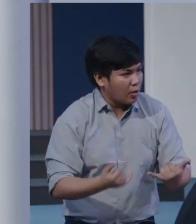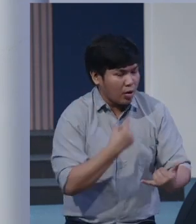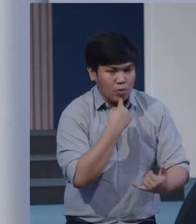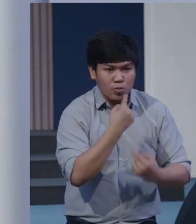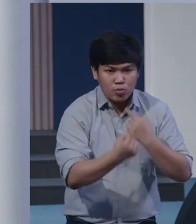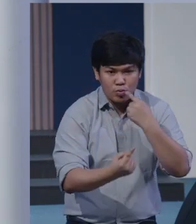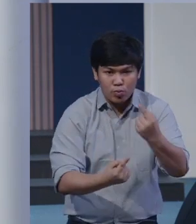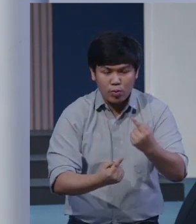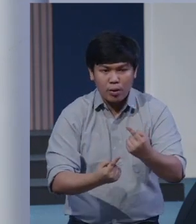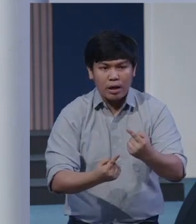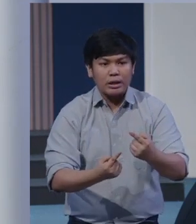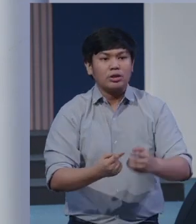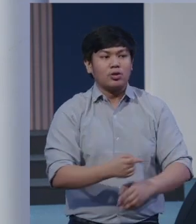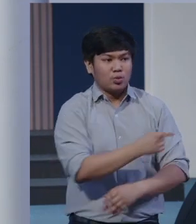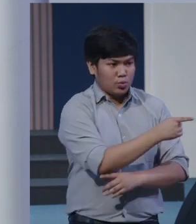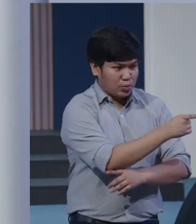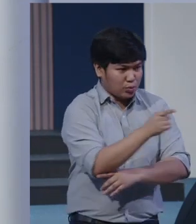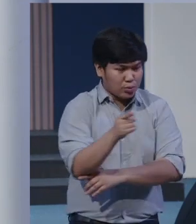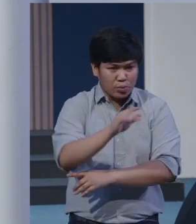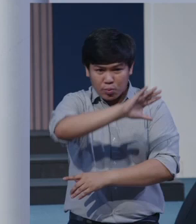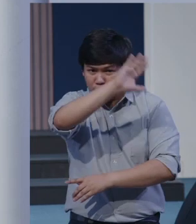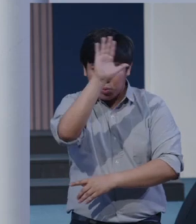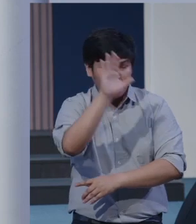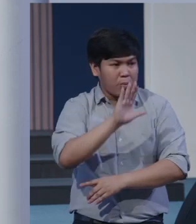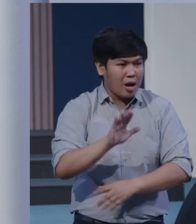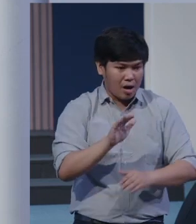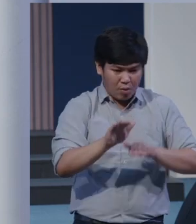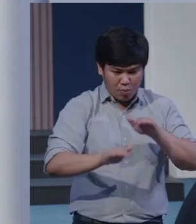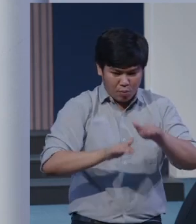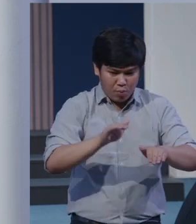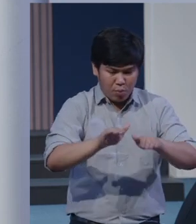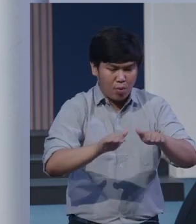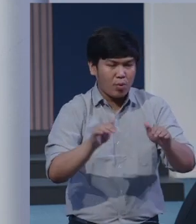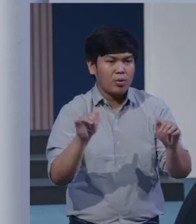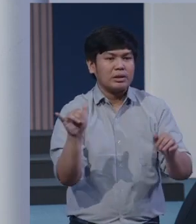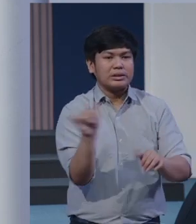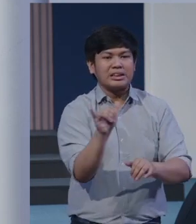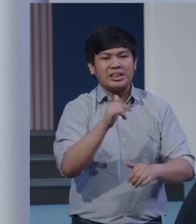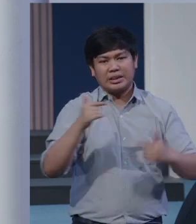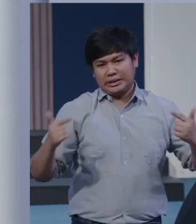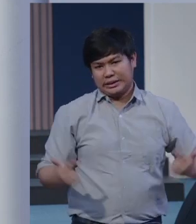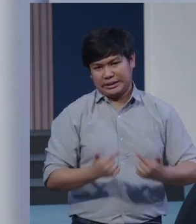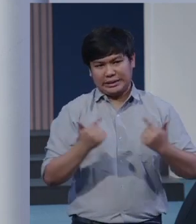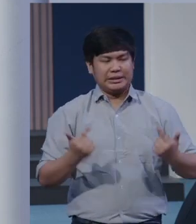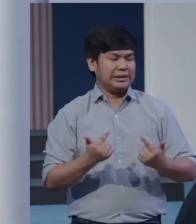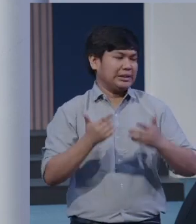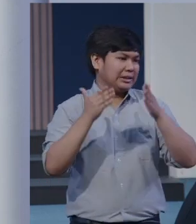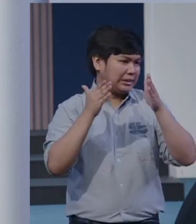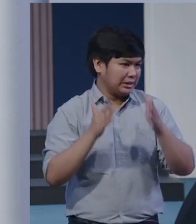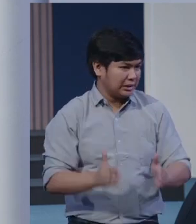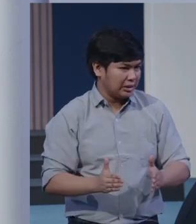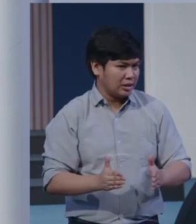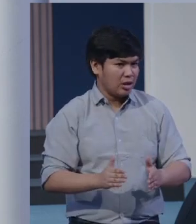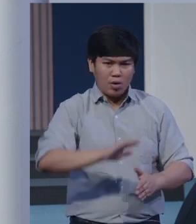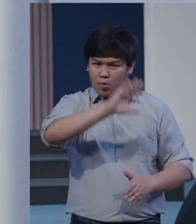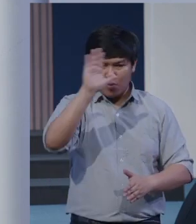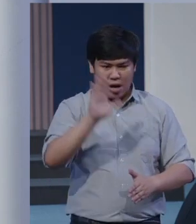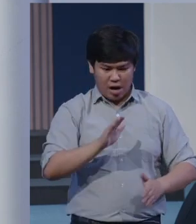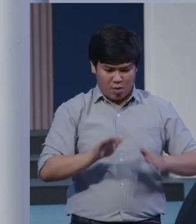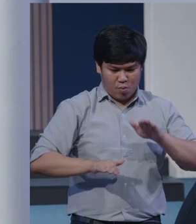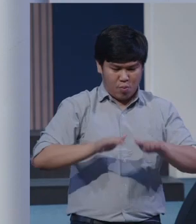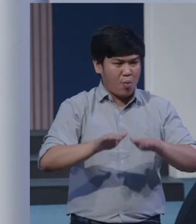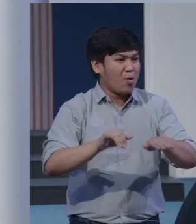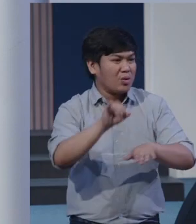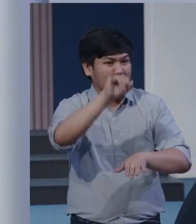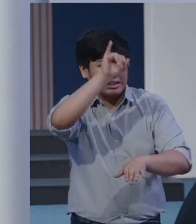and testify in the Lord that you must no longer walk as gentiles do in the futility of their minds Bakit sabi niya now